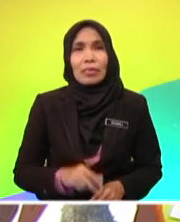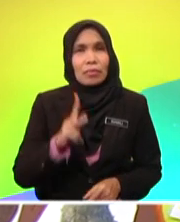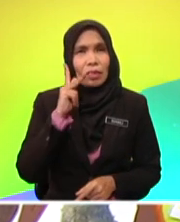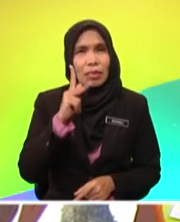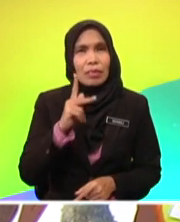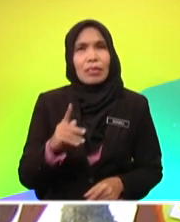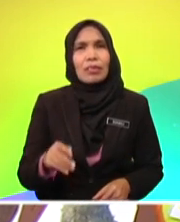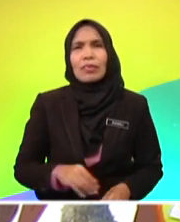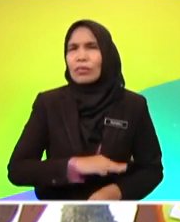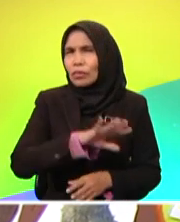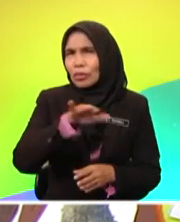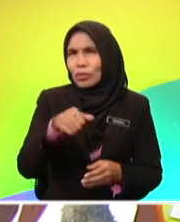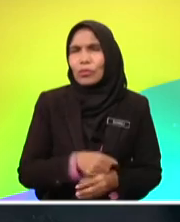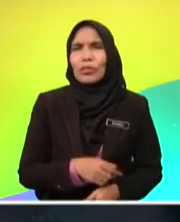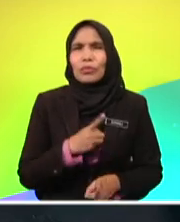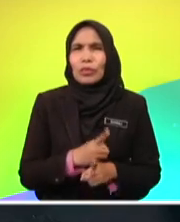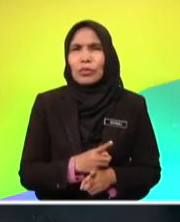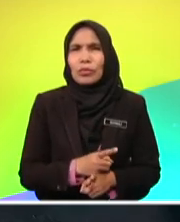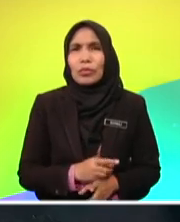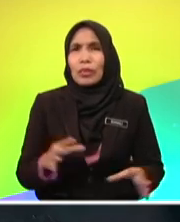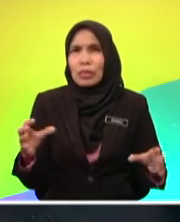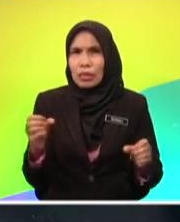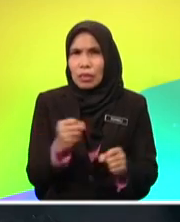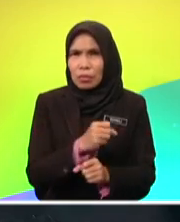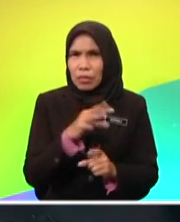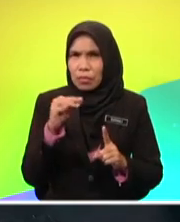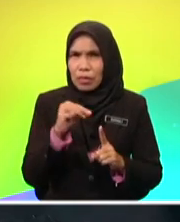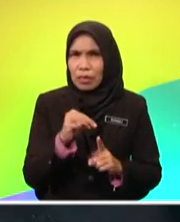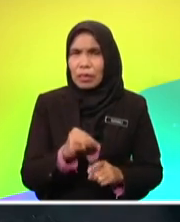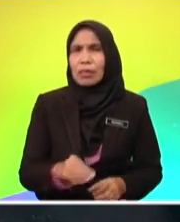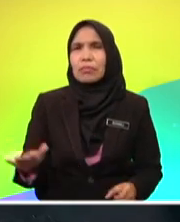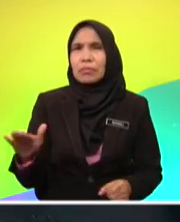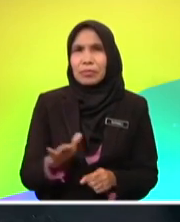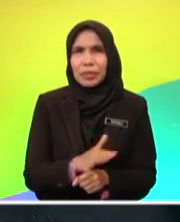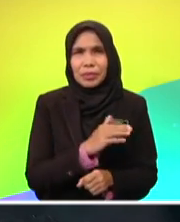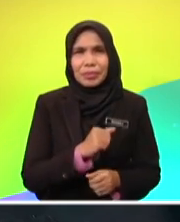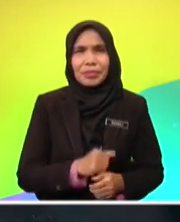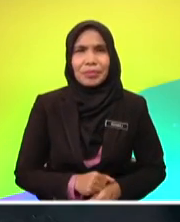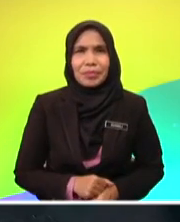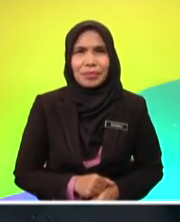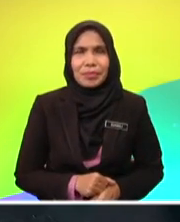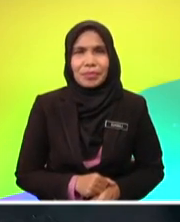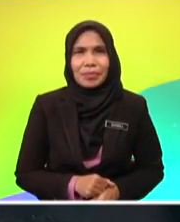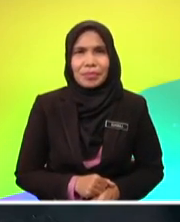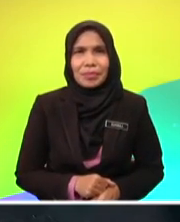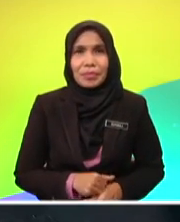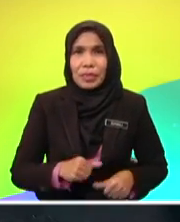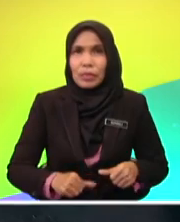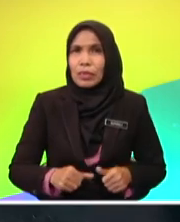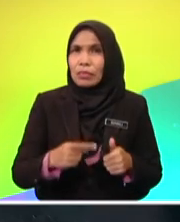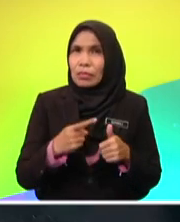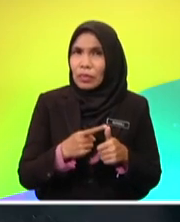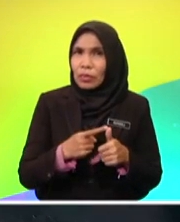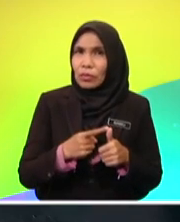Dari aktiviti satu, aktiviti dua. Seronoknya. Dan aktiviti ketiga, Kak Rina telah